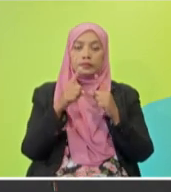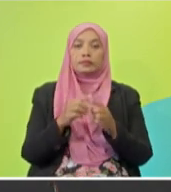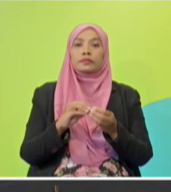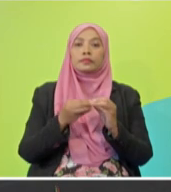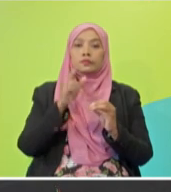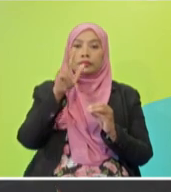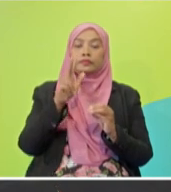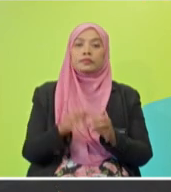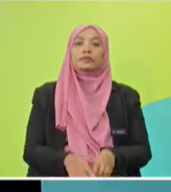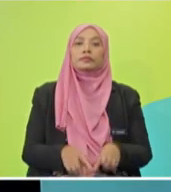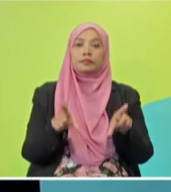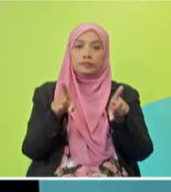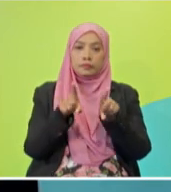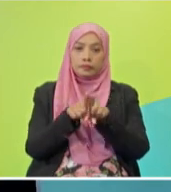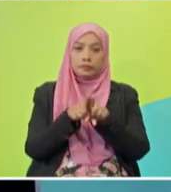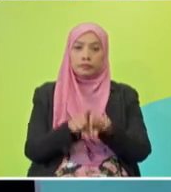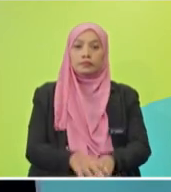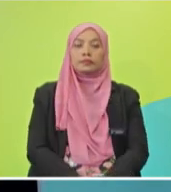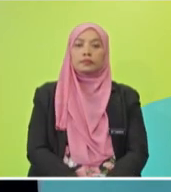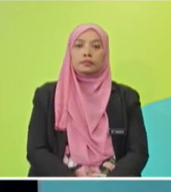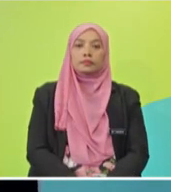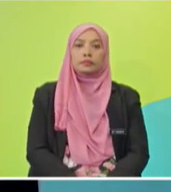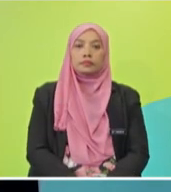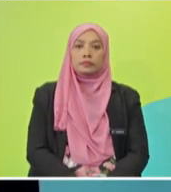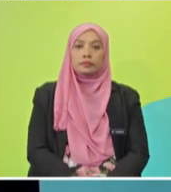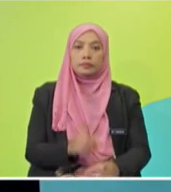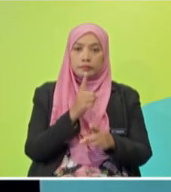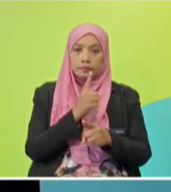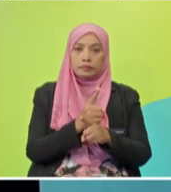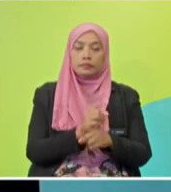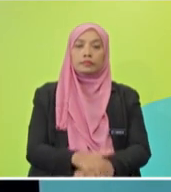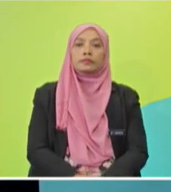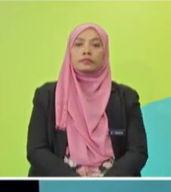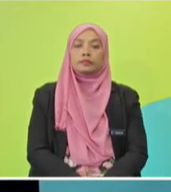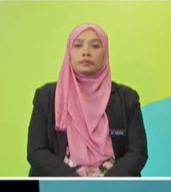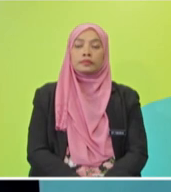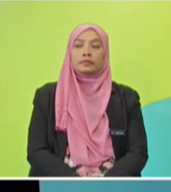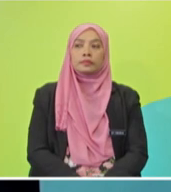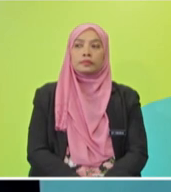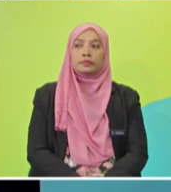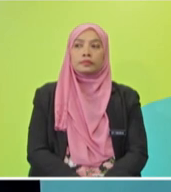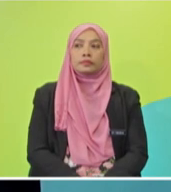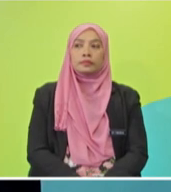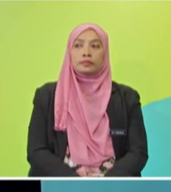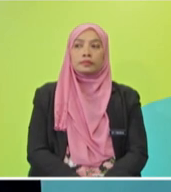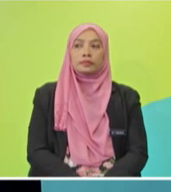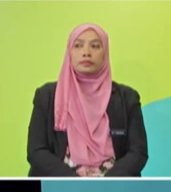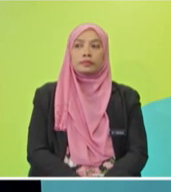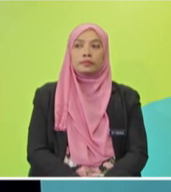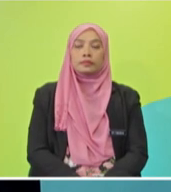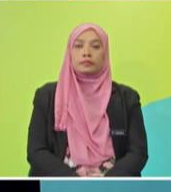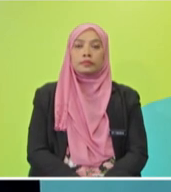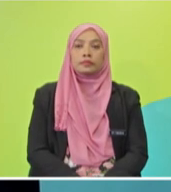Okey, okay, sebenarnya nombor nisbah ni senang je. Kita boleh bagi, kita boleh darab. Okey, 1/2 dengan 5/6. Yang ni